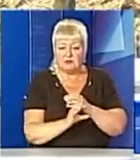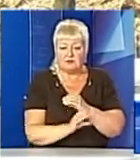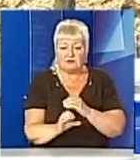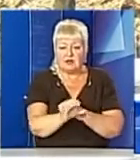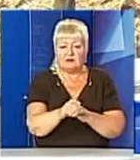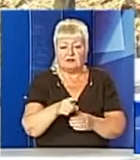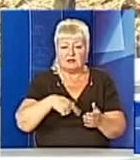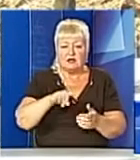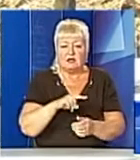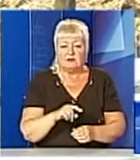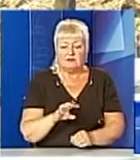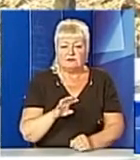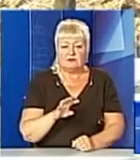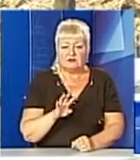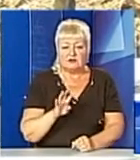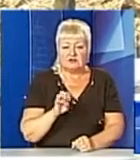діаметром